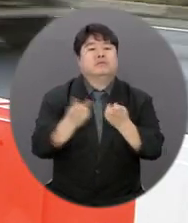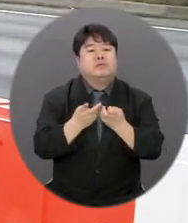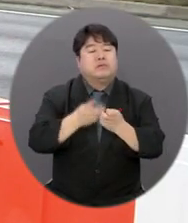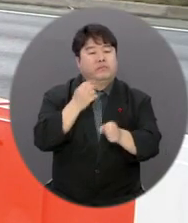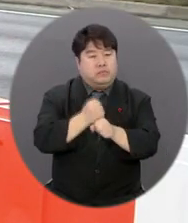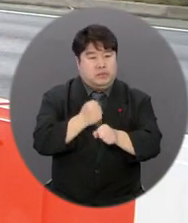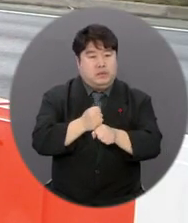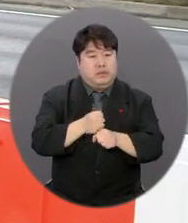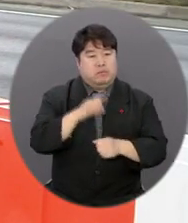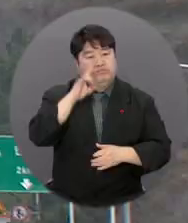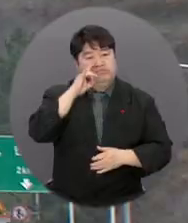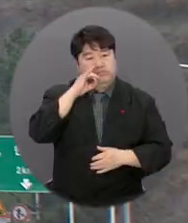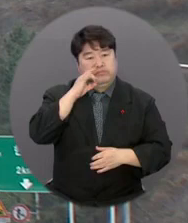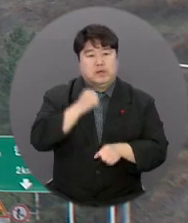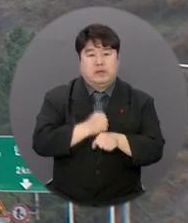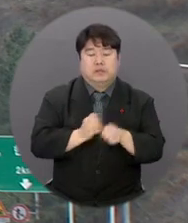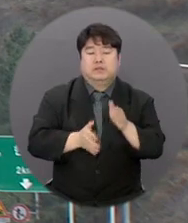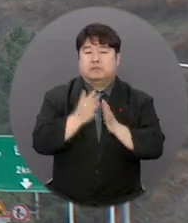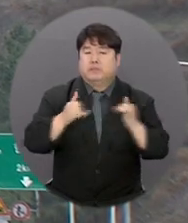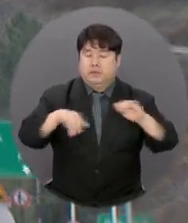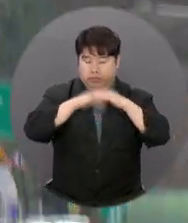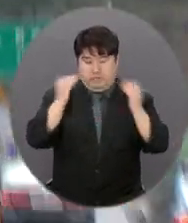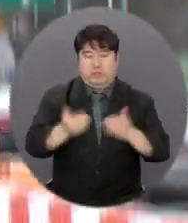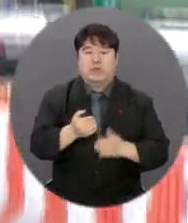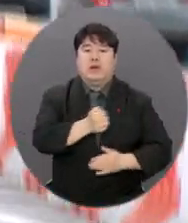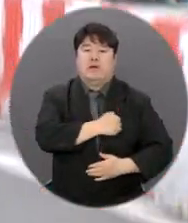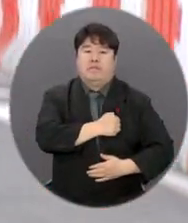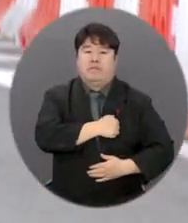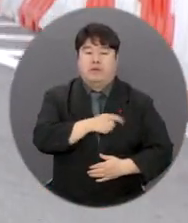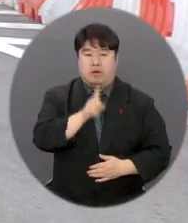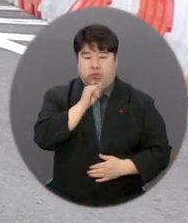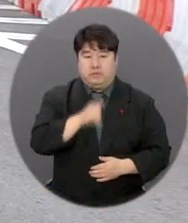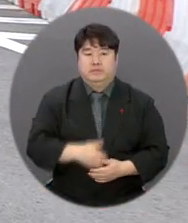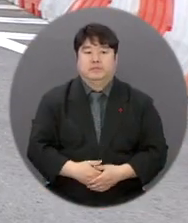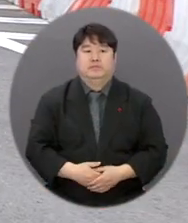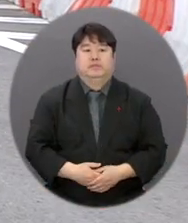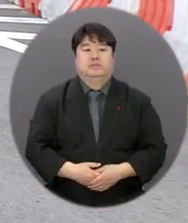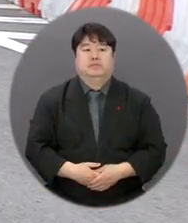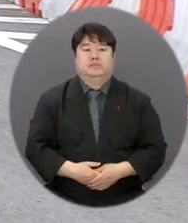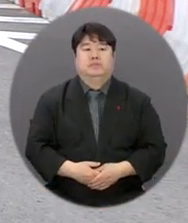만들어졌는지를 궁금해하는 시민들 모두 답답해하고 있습니다. MBC 뉴스 이다현입니다.